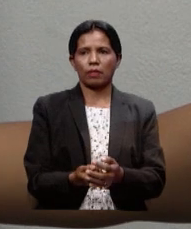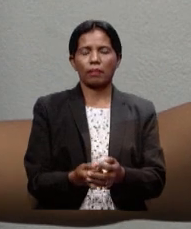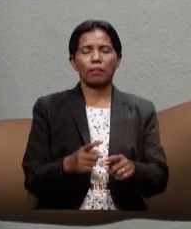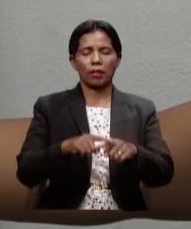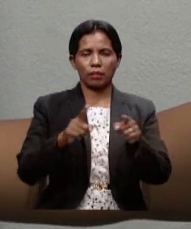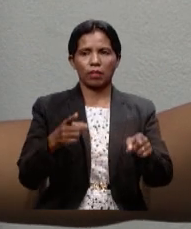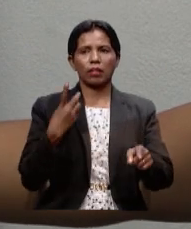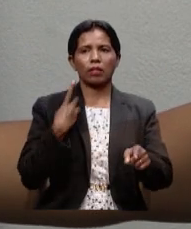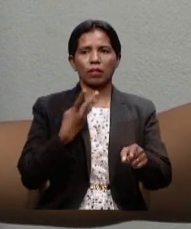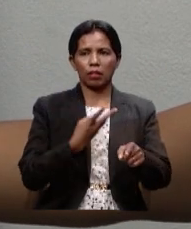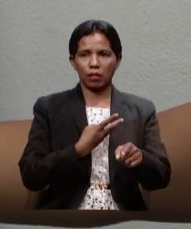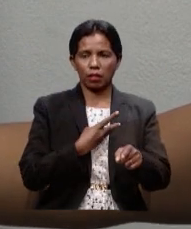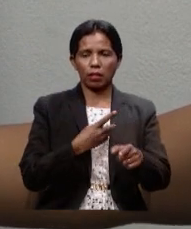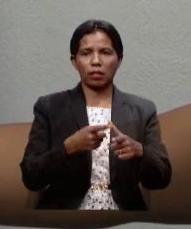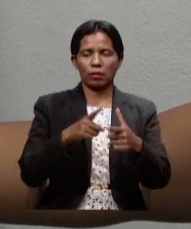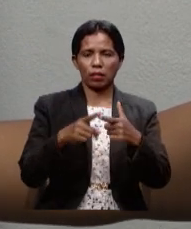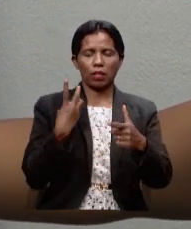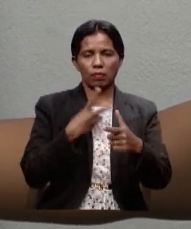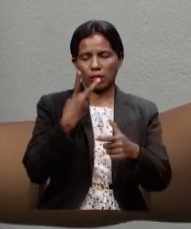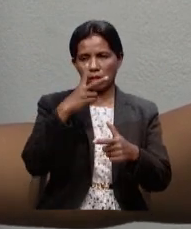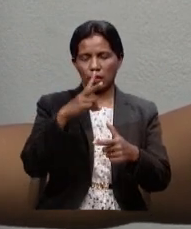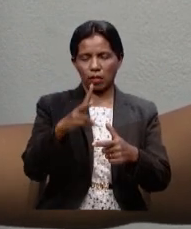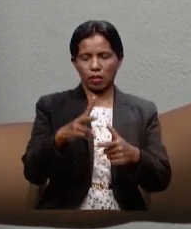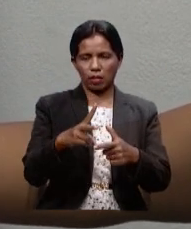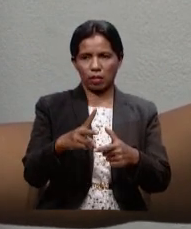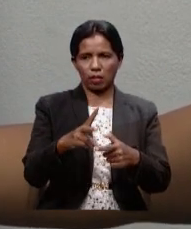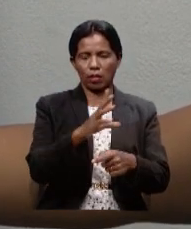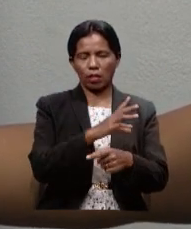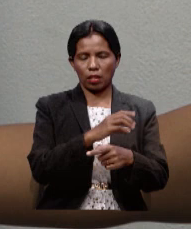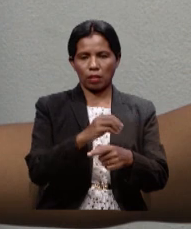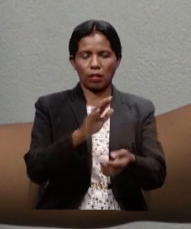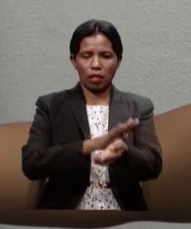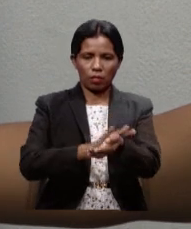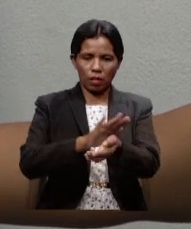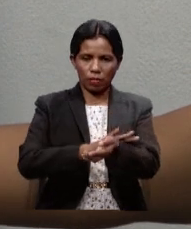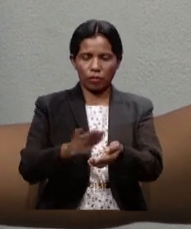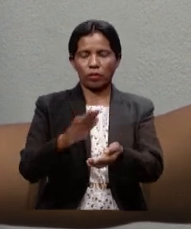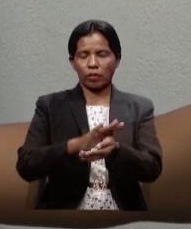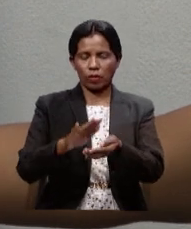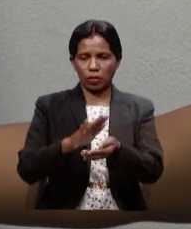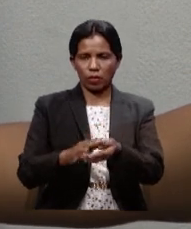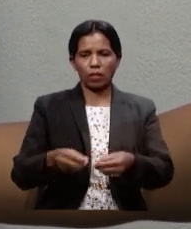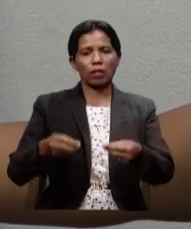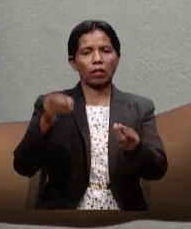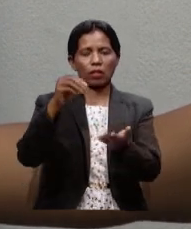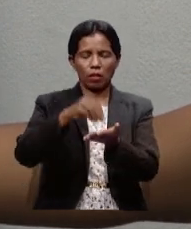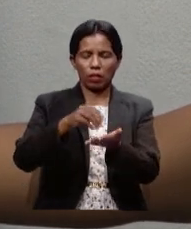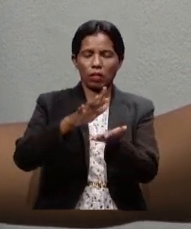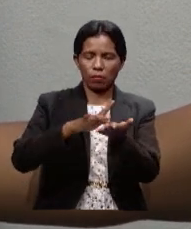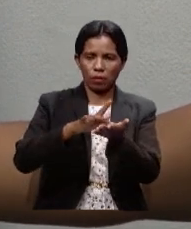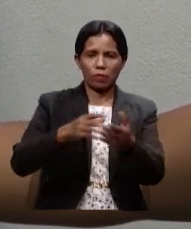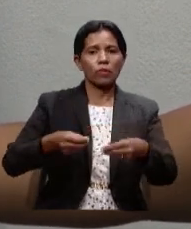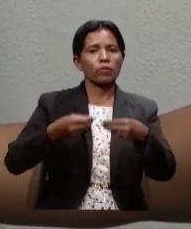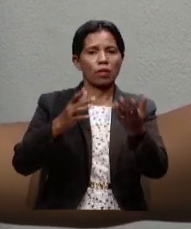be inene depois da mene a me halo curas curativo a me hamostia curativo tia a me fo ai